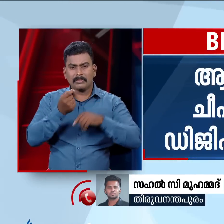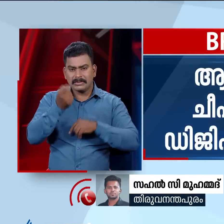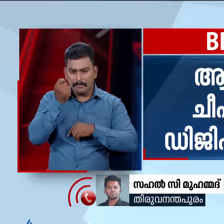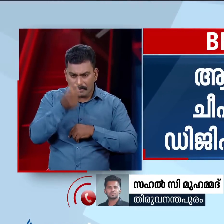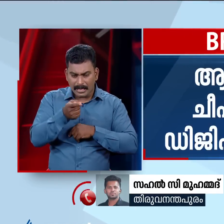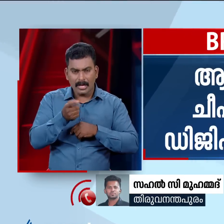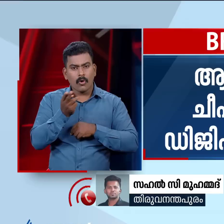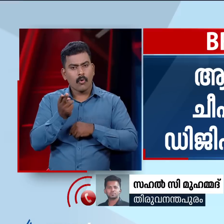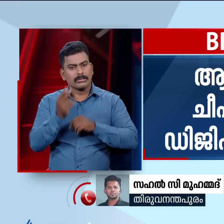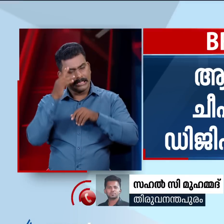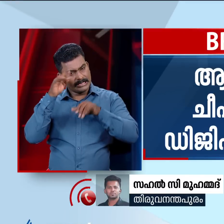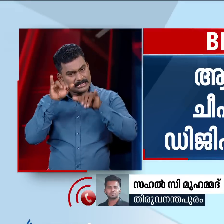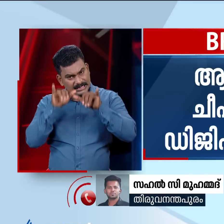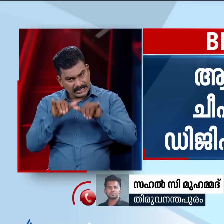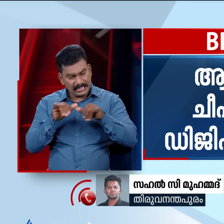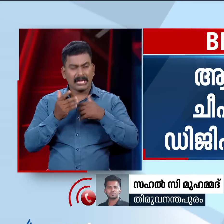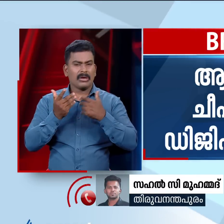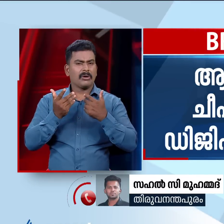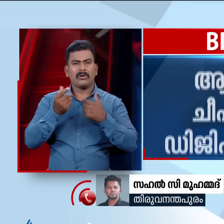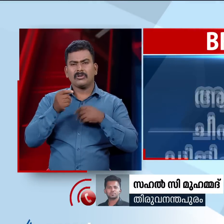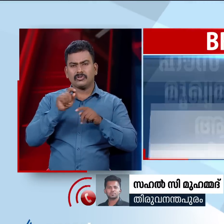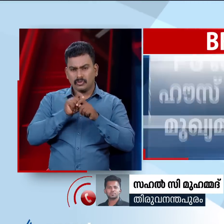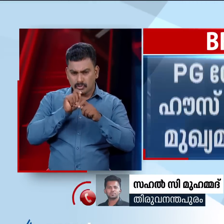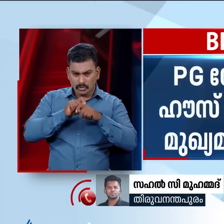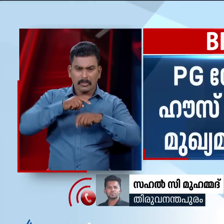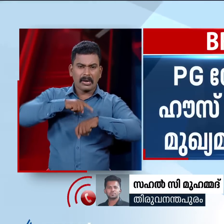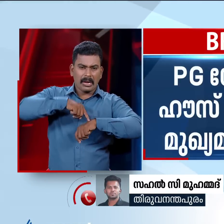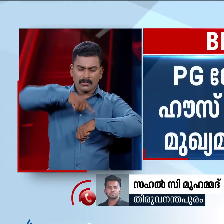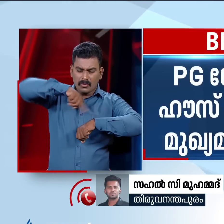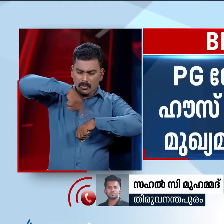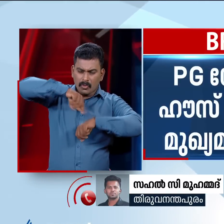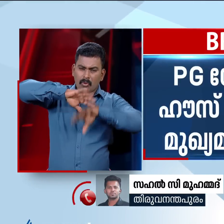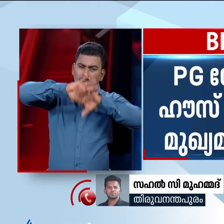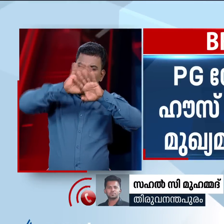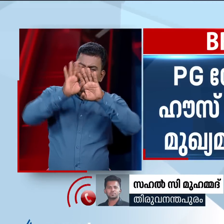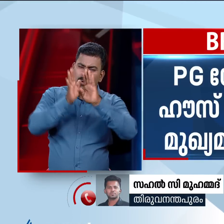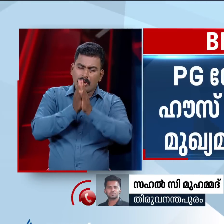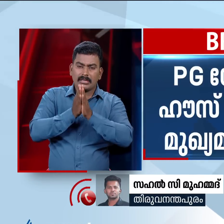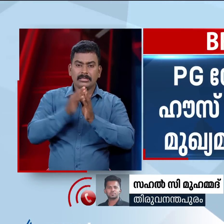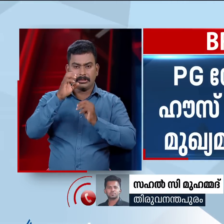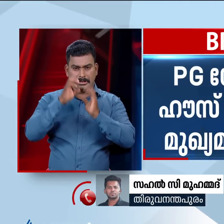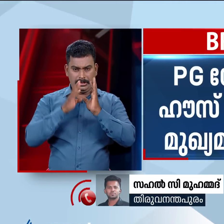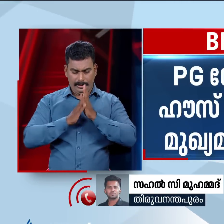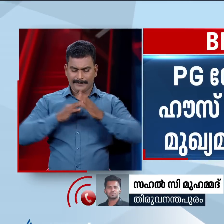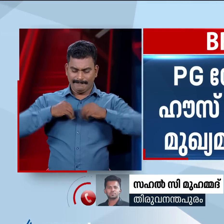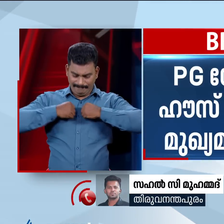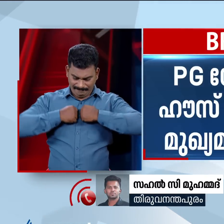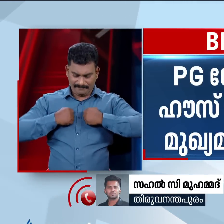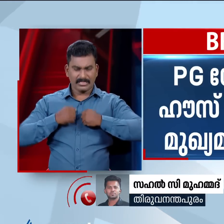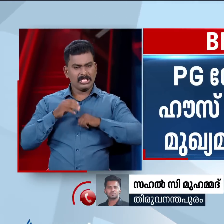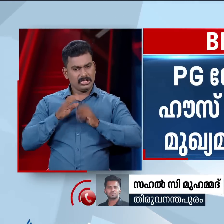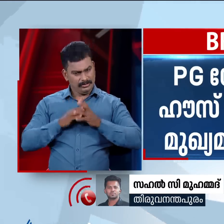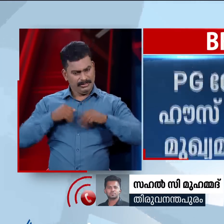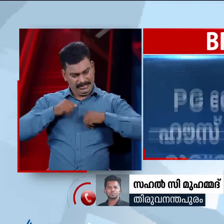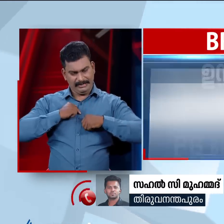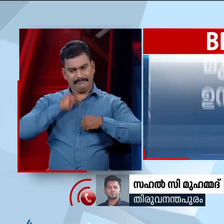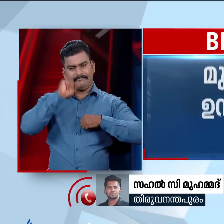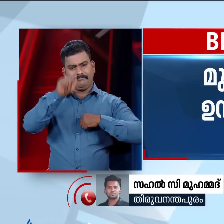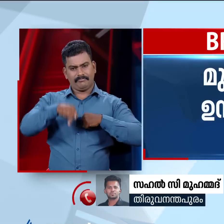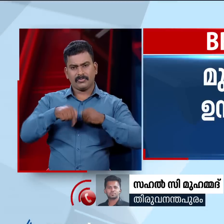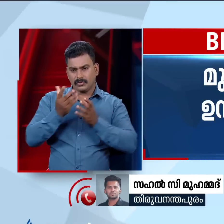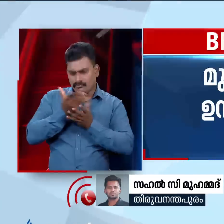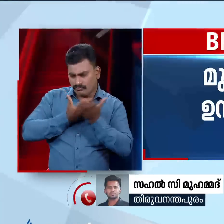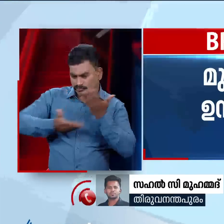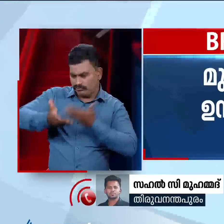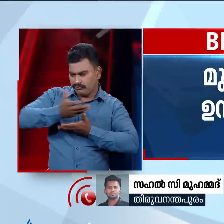ഉണ്ട്. അങ്ങനെ പൊതുവിൽ മെഡിക്കൽ മേഖല ഉയർത്തിയ പ്രശ്നങ്ങൾക്ക് എല്ലായിടത്തും ഒരു മുഖ്യമന്ത്രി തന്നെ ഇടപെട്ട് എല്ലാ മേഖലയിലുമുള്ള പ്രശ്നങ്ങൾ കണക്കിലെടുത്തുള്ള ഒരു